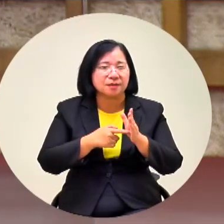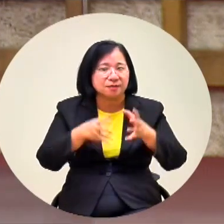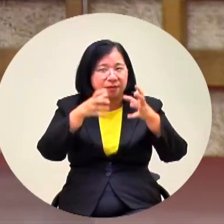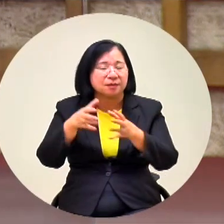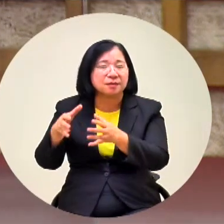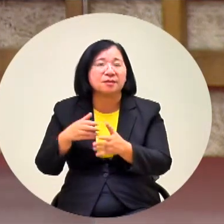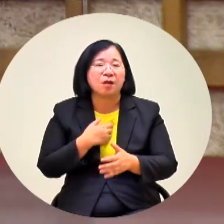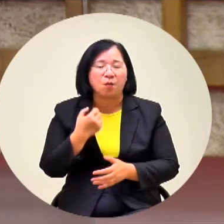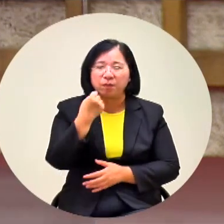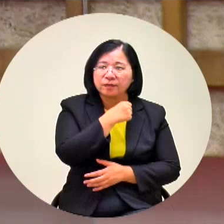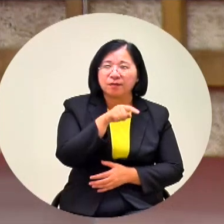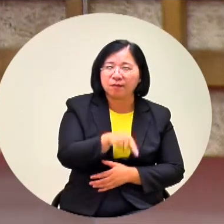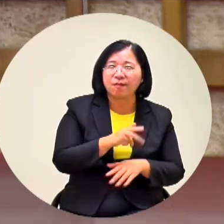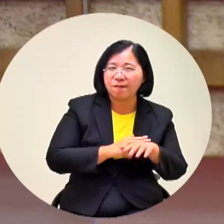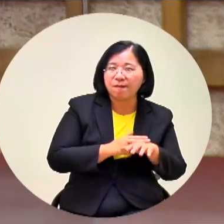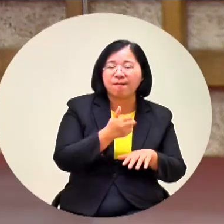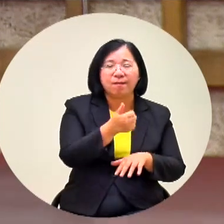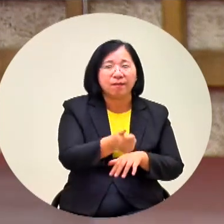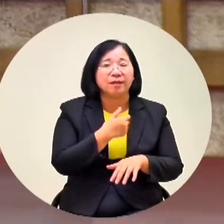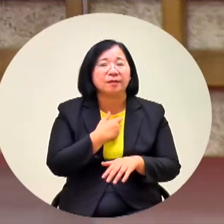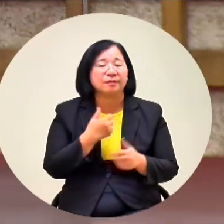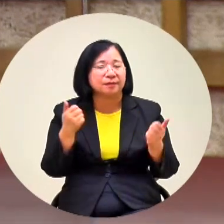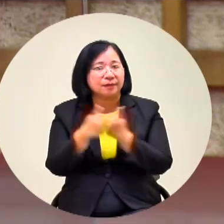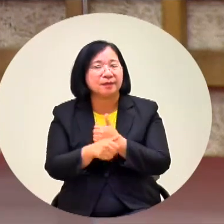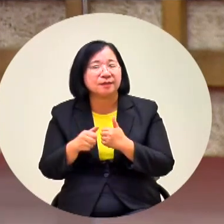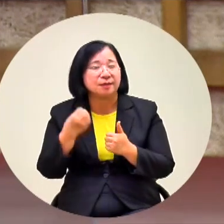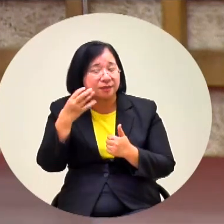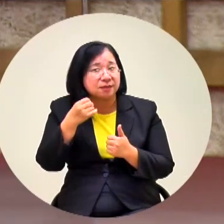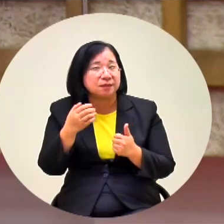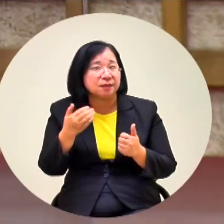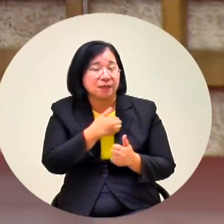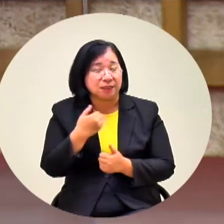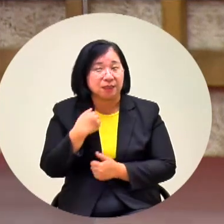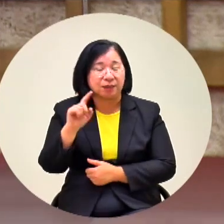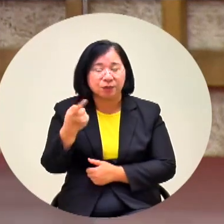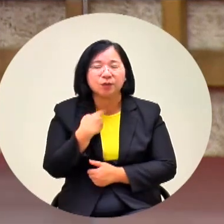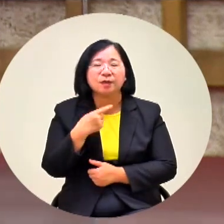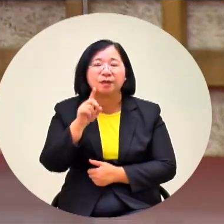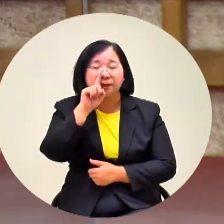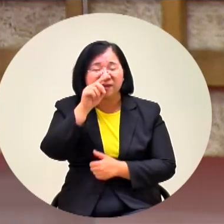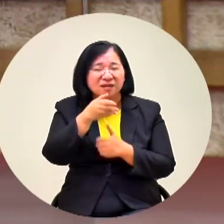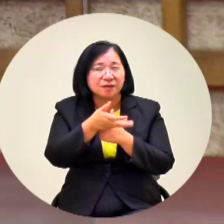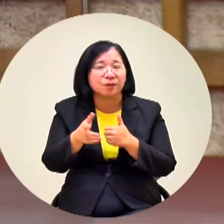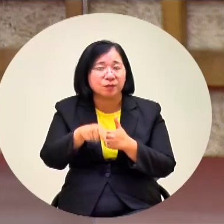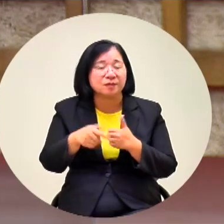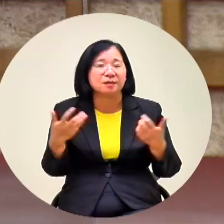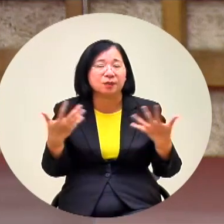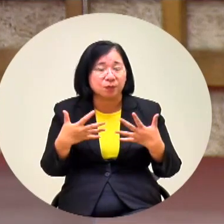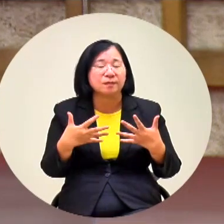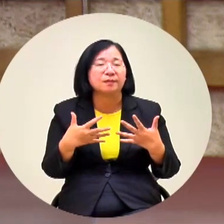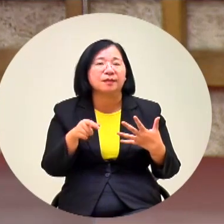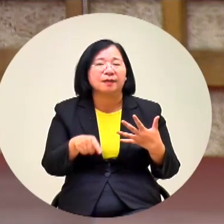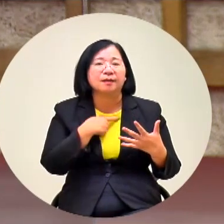源当作替代能源，让台湾的这种空污议题，在高雄频频被攻击的议题里面，可以找出一个新的出路。只有高雄